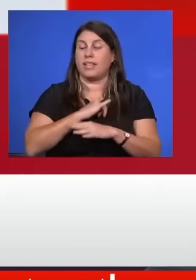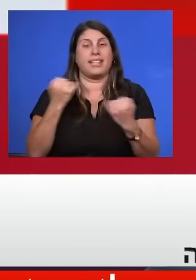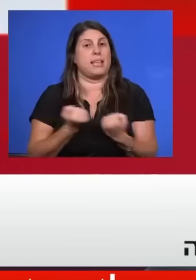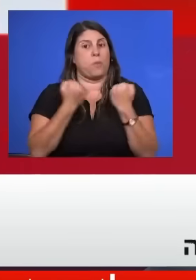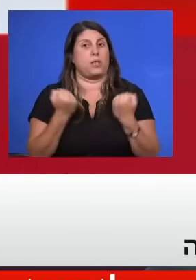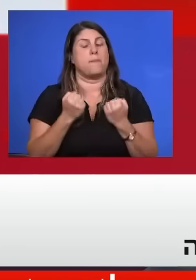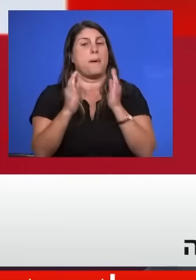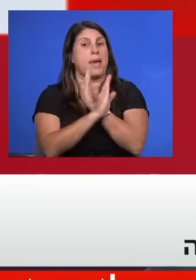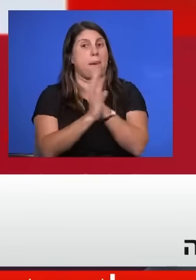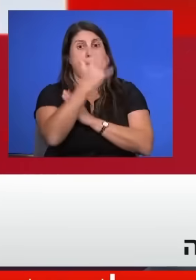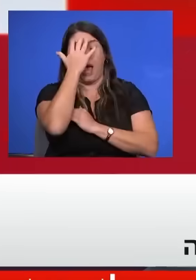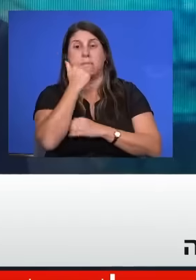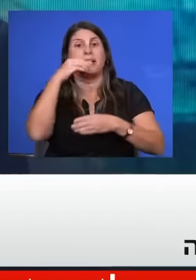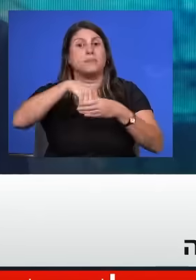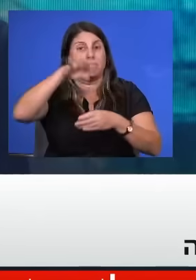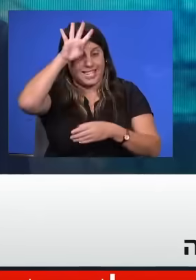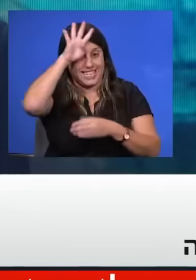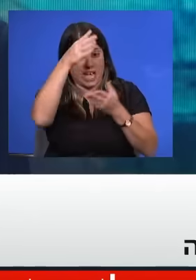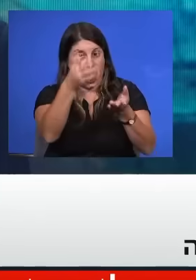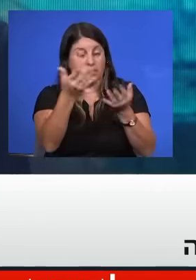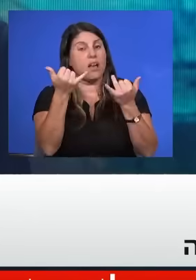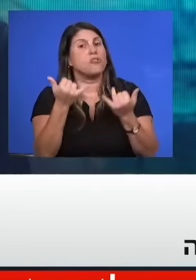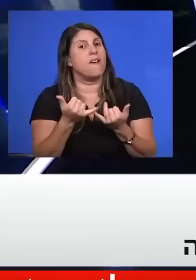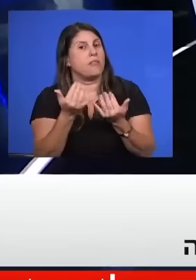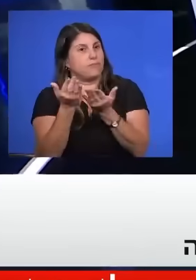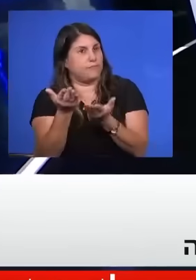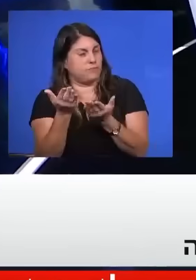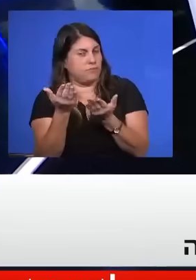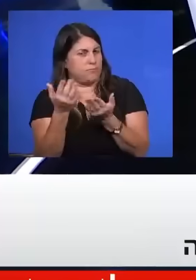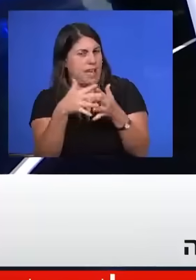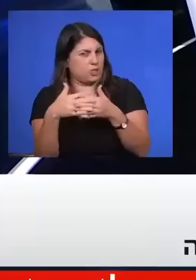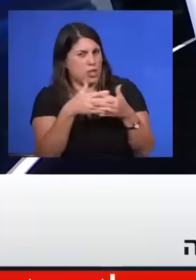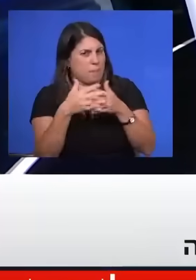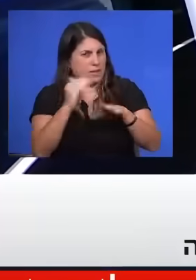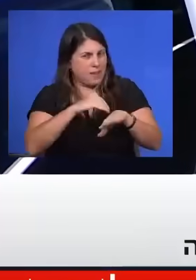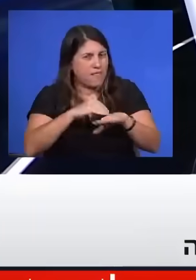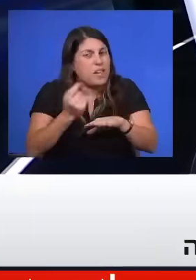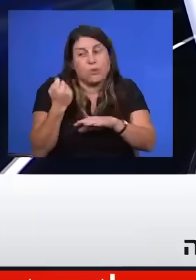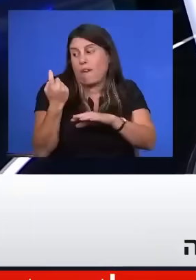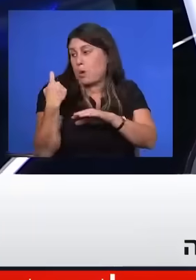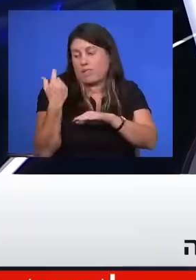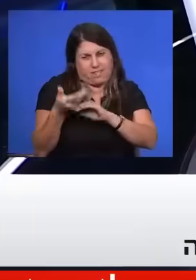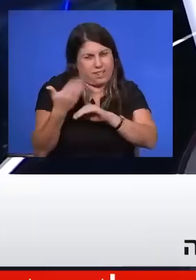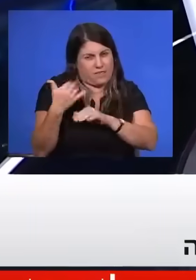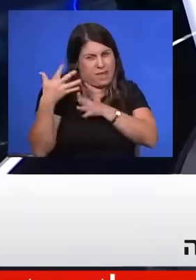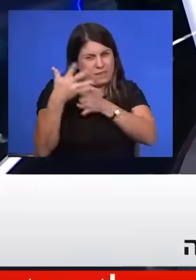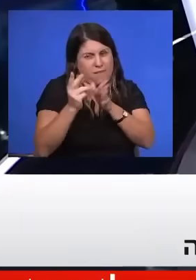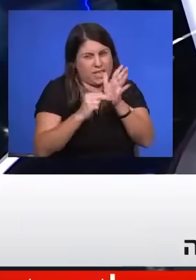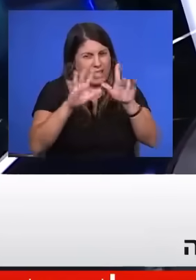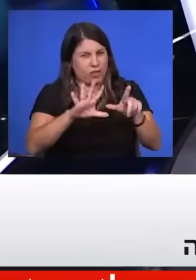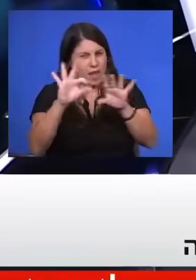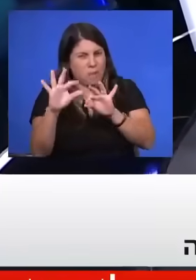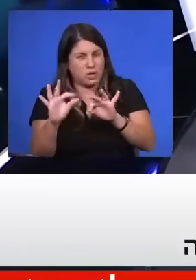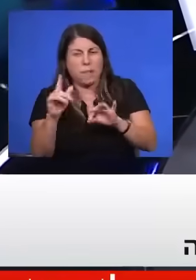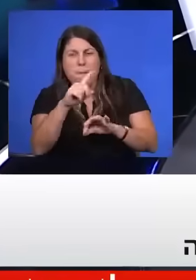באיראן. עמיחי שטיין, אנחנו איתך כשבארצות הברית מדווחים ששבועות לפני המתקפה של השבעה באוקטובר, מאות מחבלי חמאס